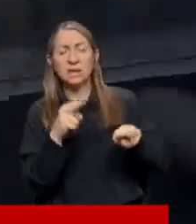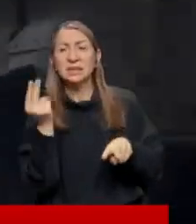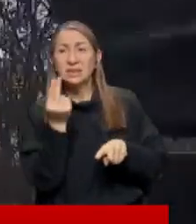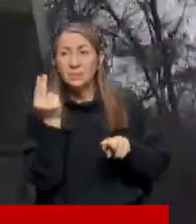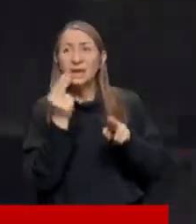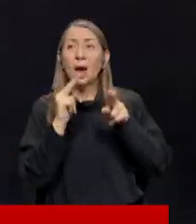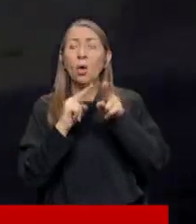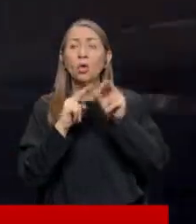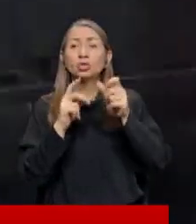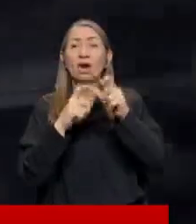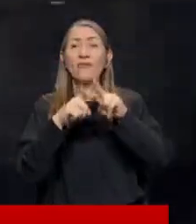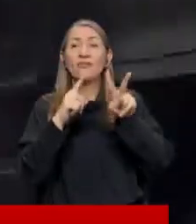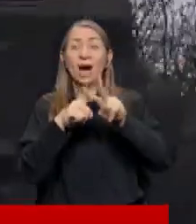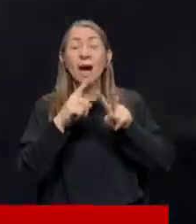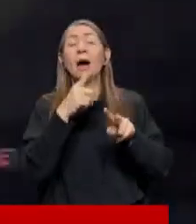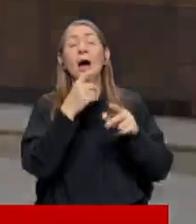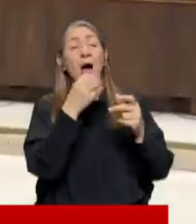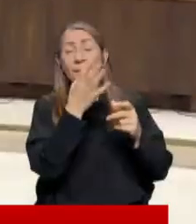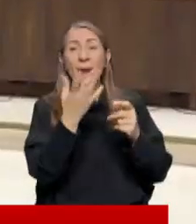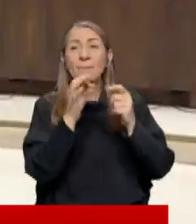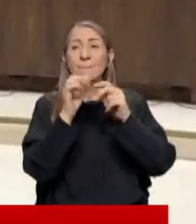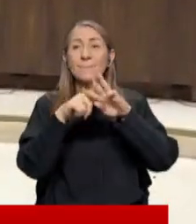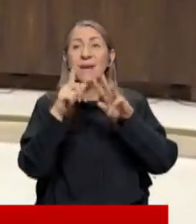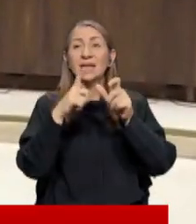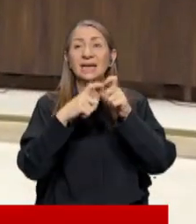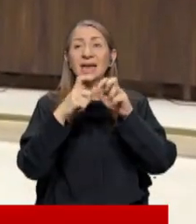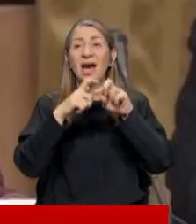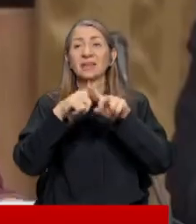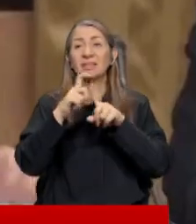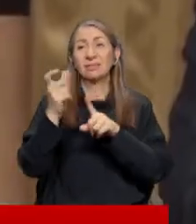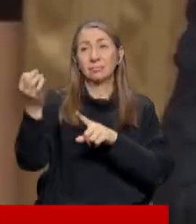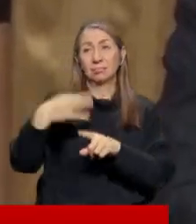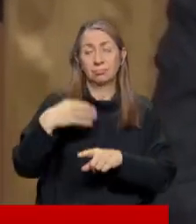Kosova-Sırbistan sınırına çeviren haberse Belgrad'dan geldi.